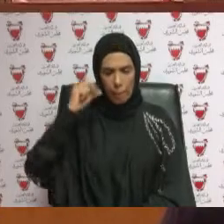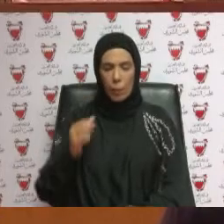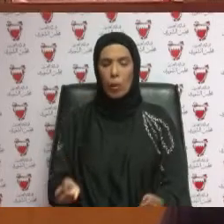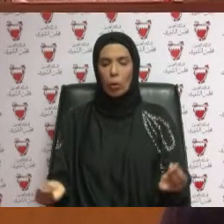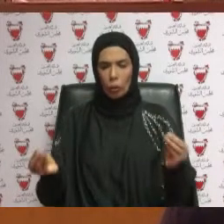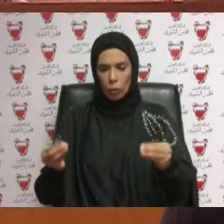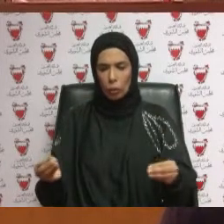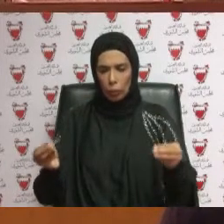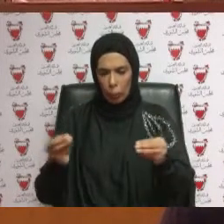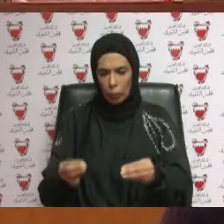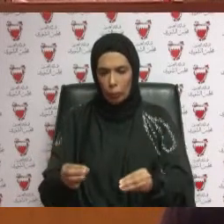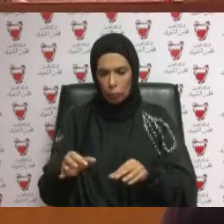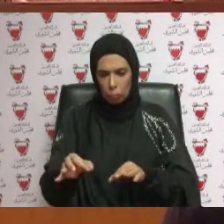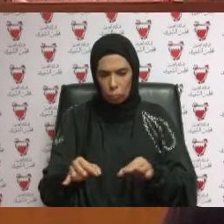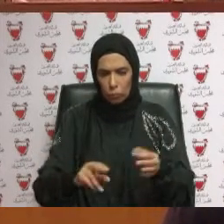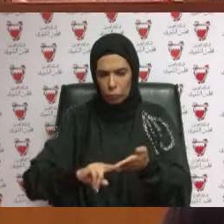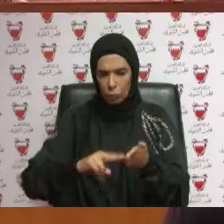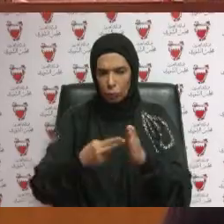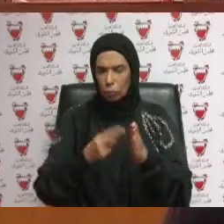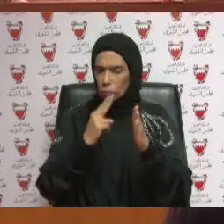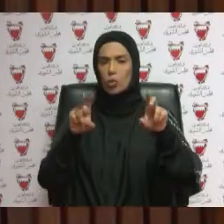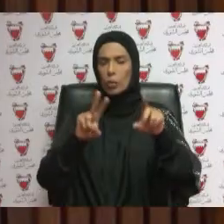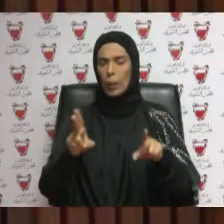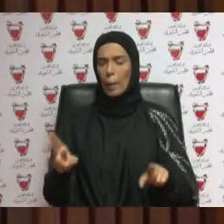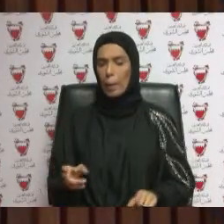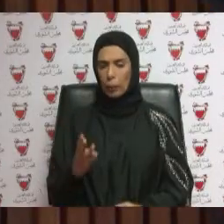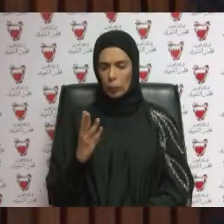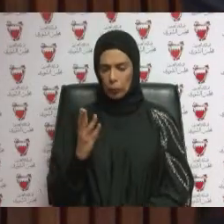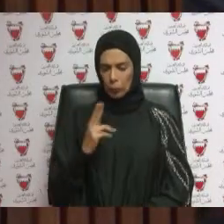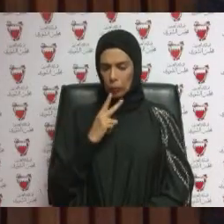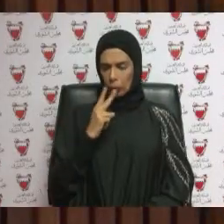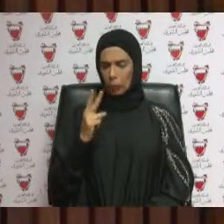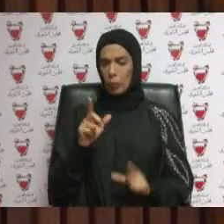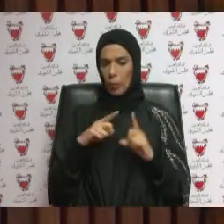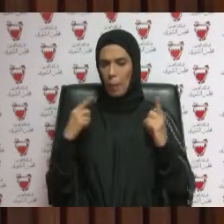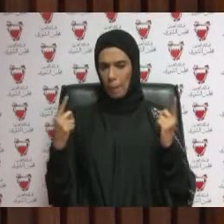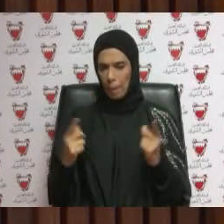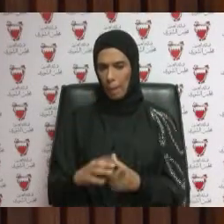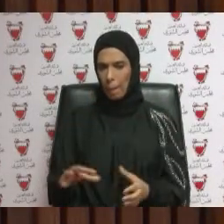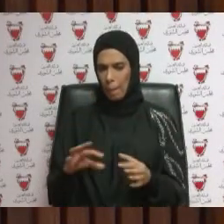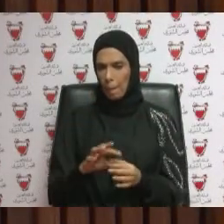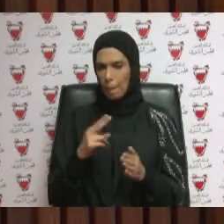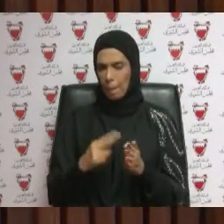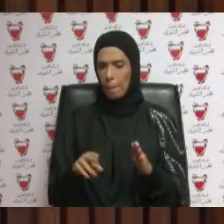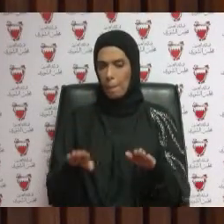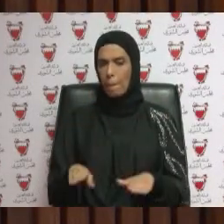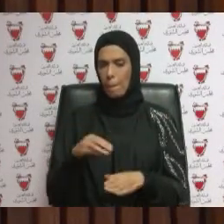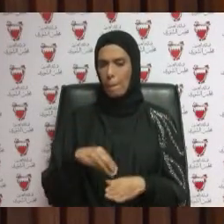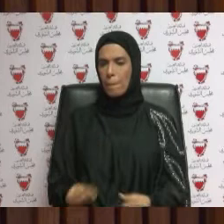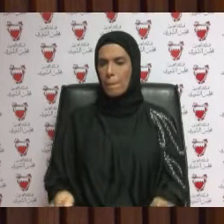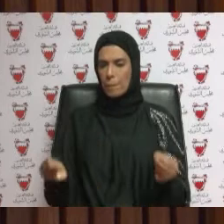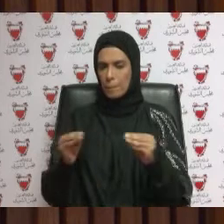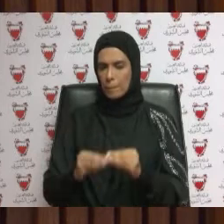ومساحتها والغرض المعدة له. رأت اللجنة التوافق مع قرار مجلس النواب في إضافة